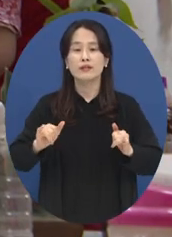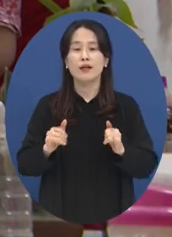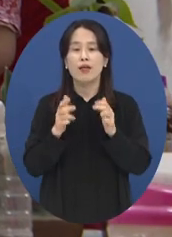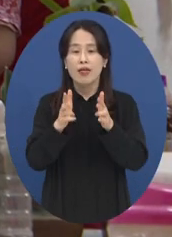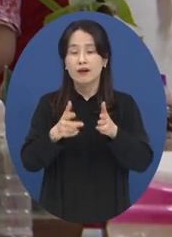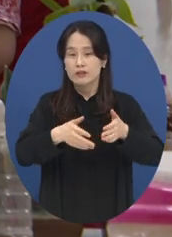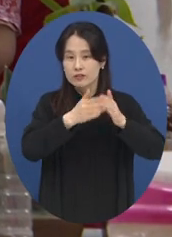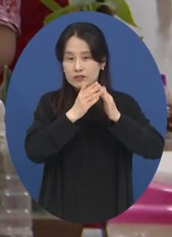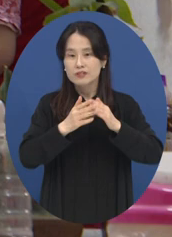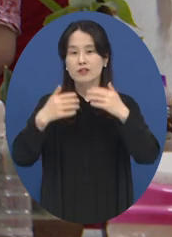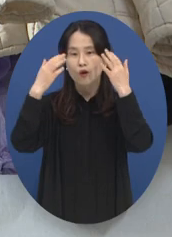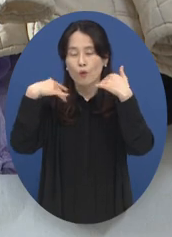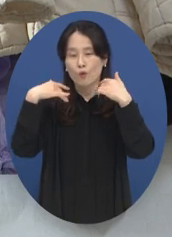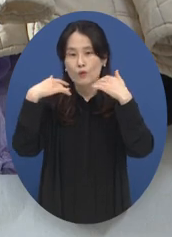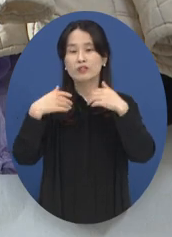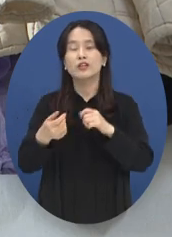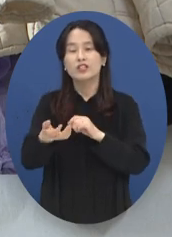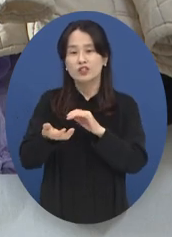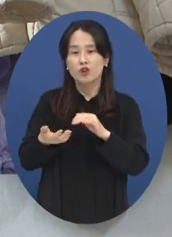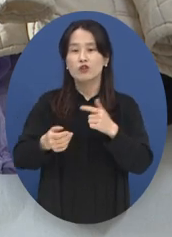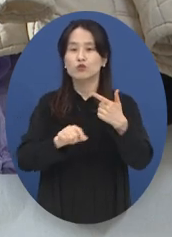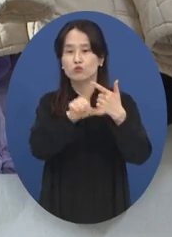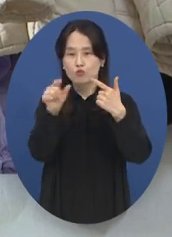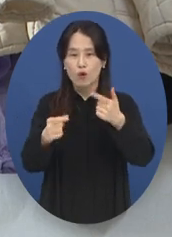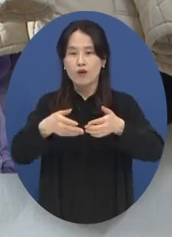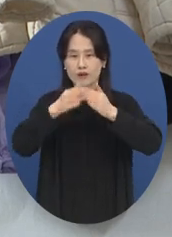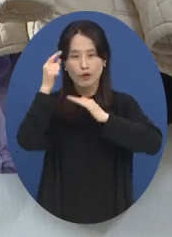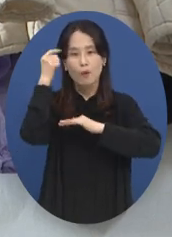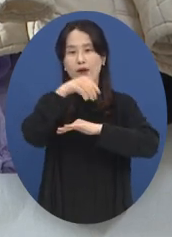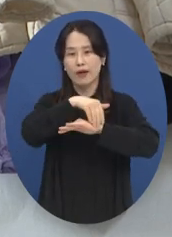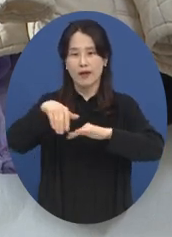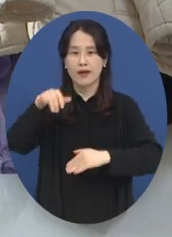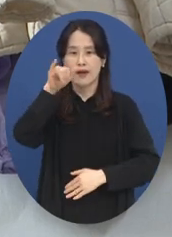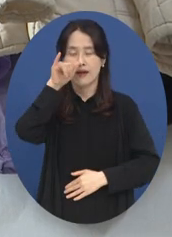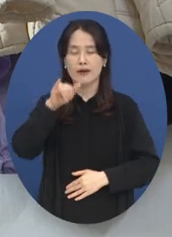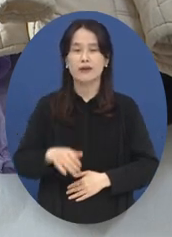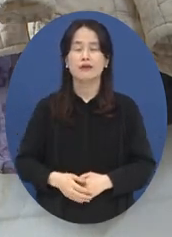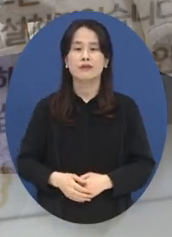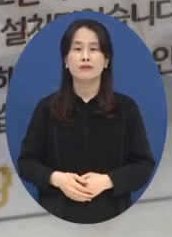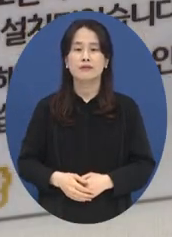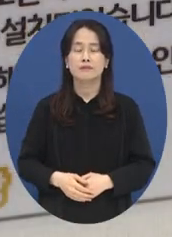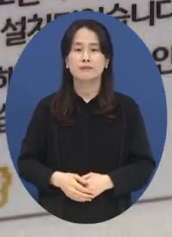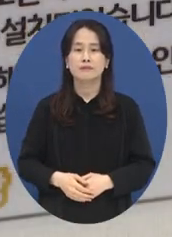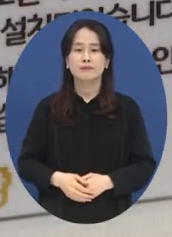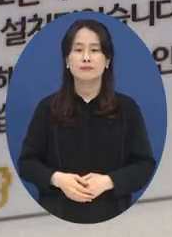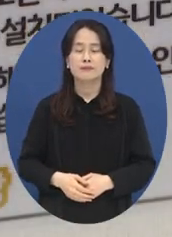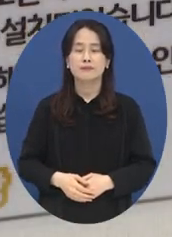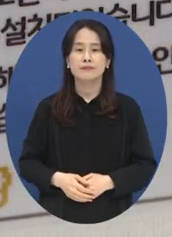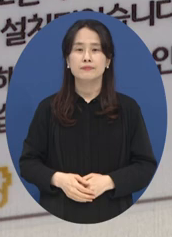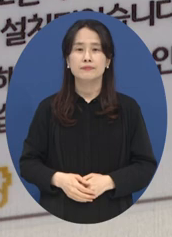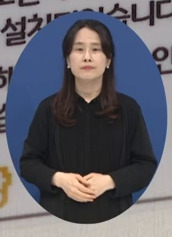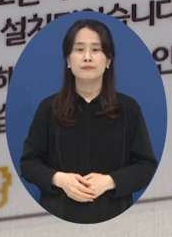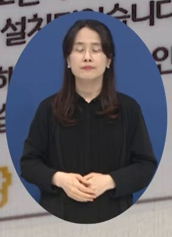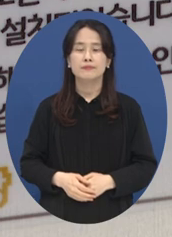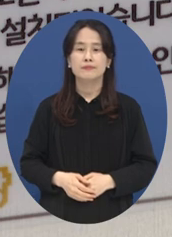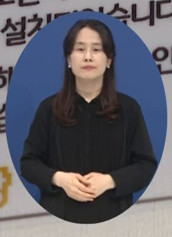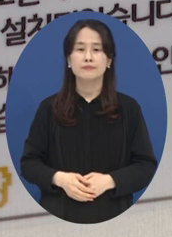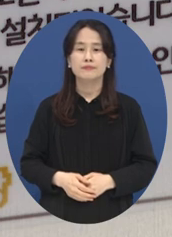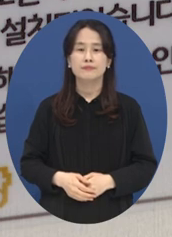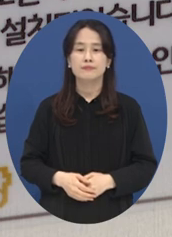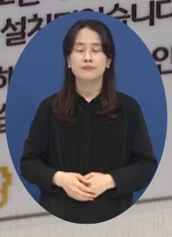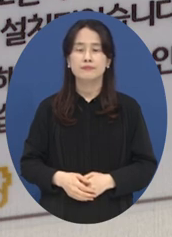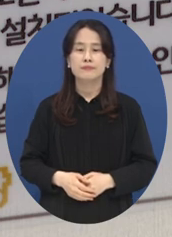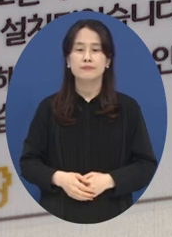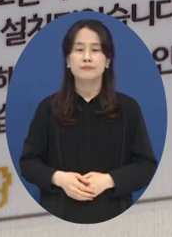가구 에어컨 설치는 폭삭 이전인 오는 6월까지 이루어질 예정이다 경기 슈 tv 초 창수 입니다